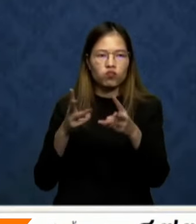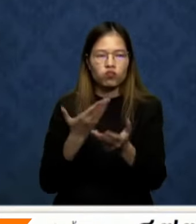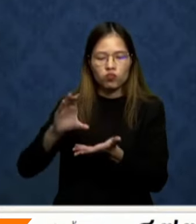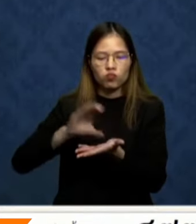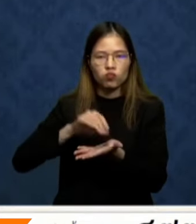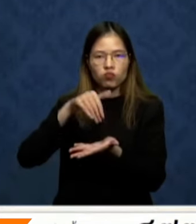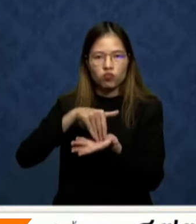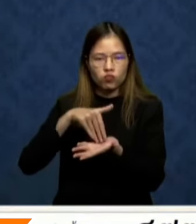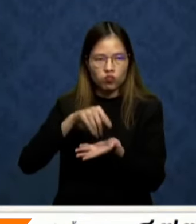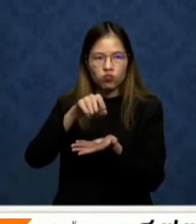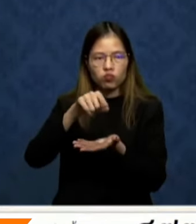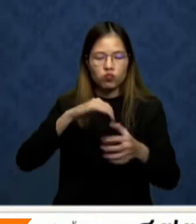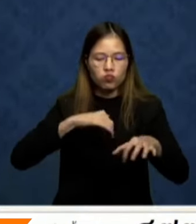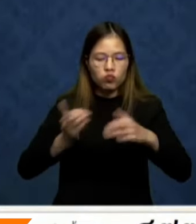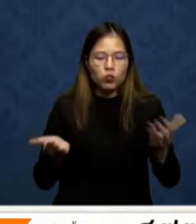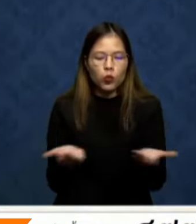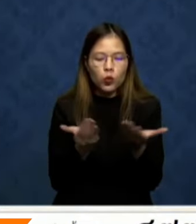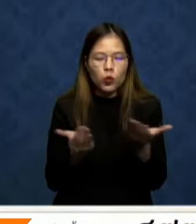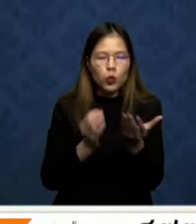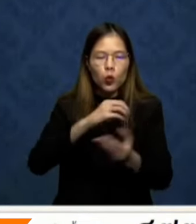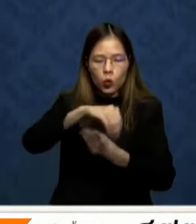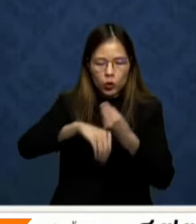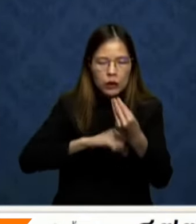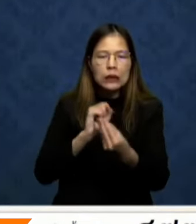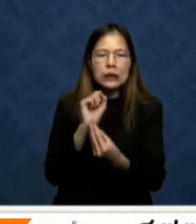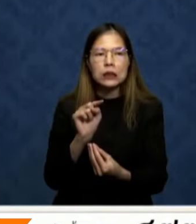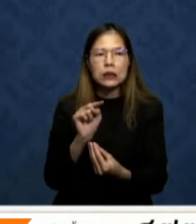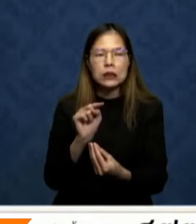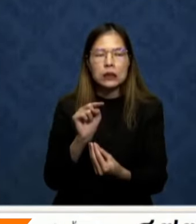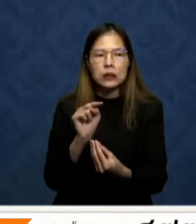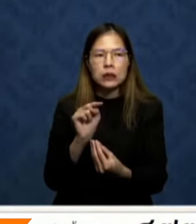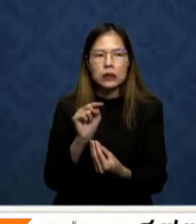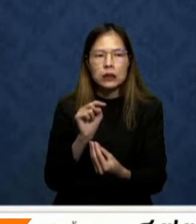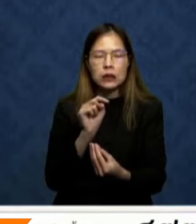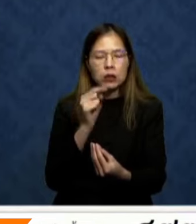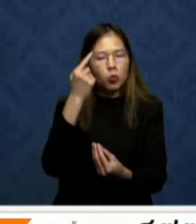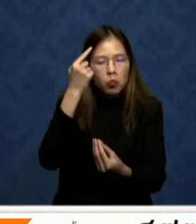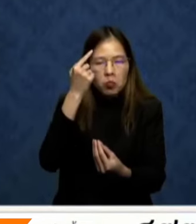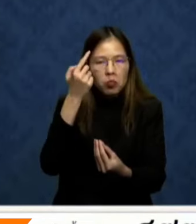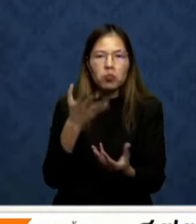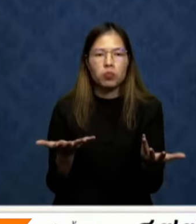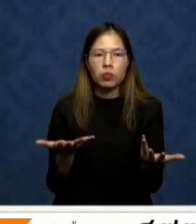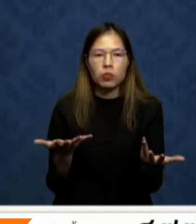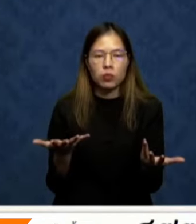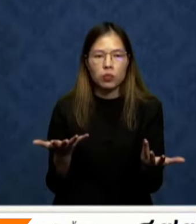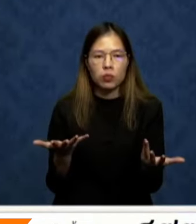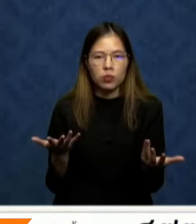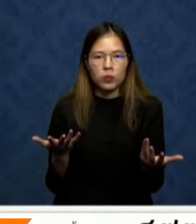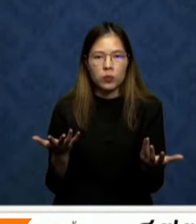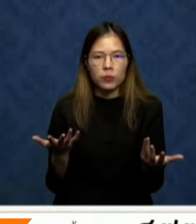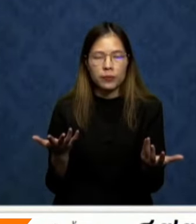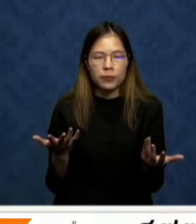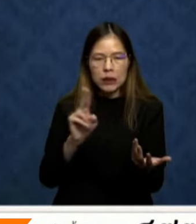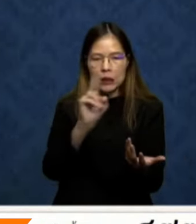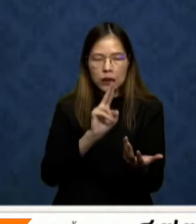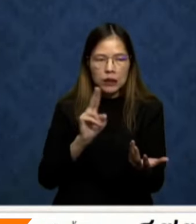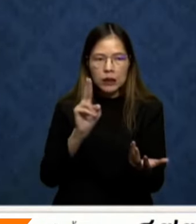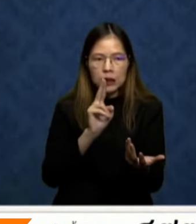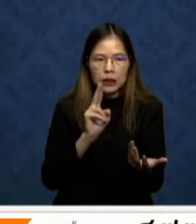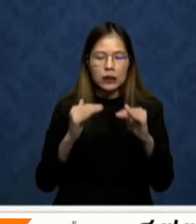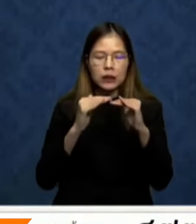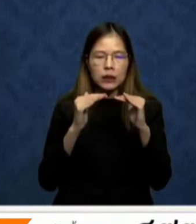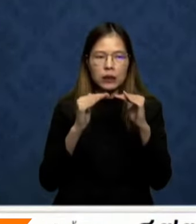างแล้วก็การกระตุ้นเศรษฐกิจในลักษณะแบบนี้ซึ่งเรายังไม่รู้ผลว่าเมื่อใช้สิทธิ์